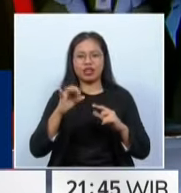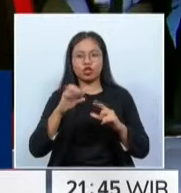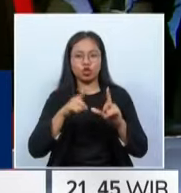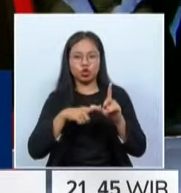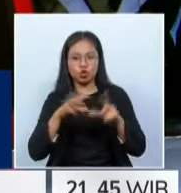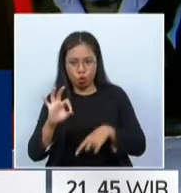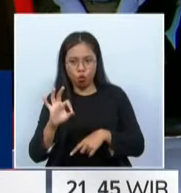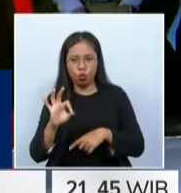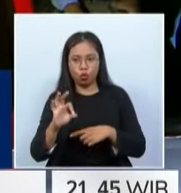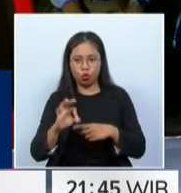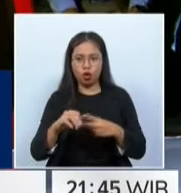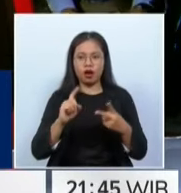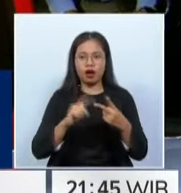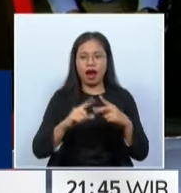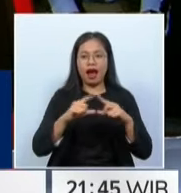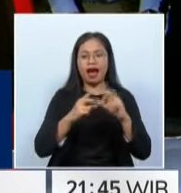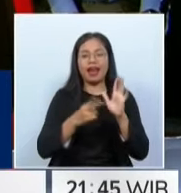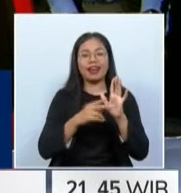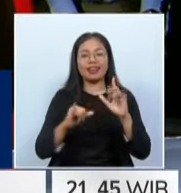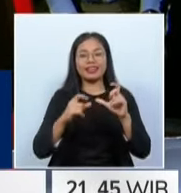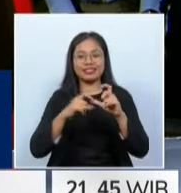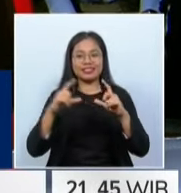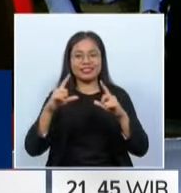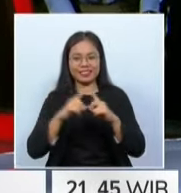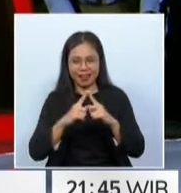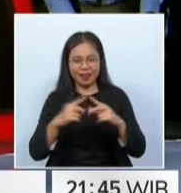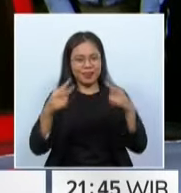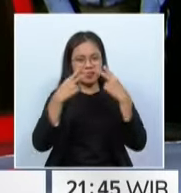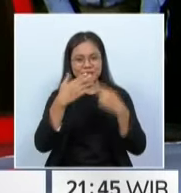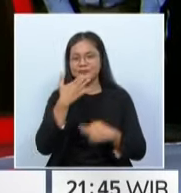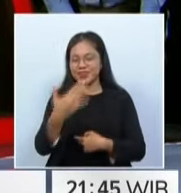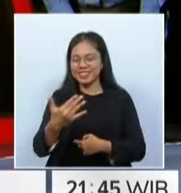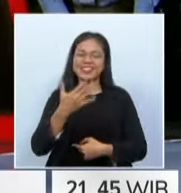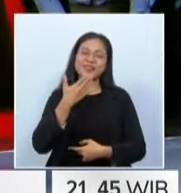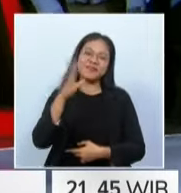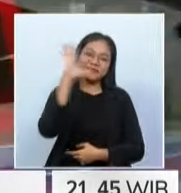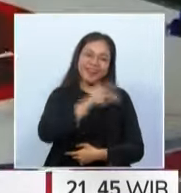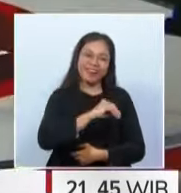kasih atas kebersamaan anda sampai jumpa selamat